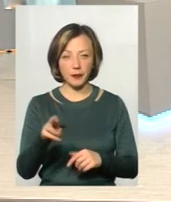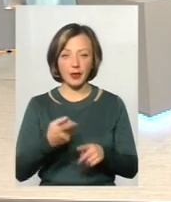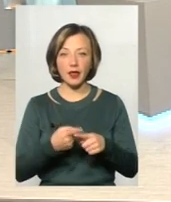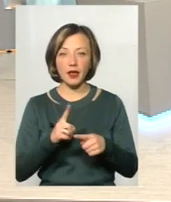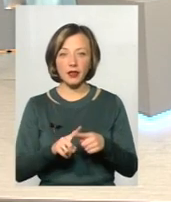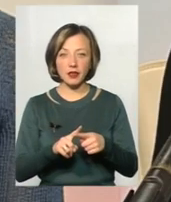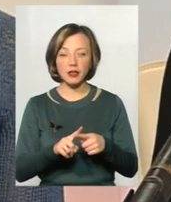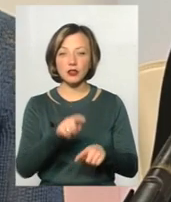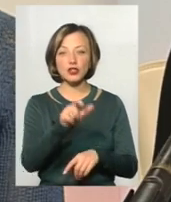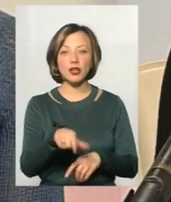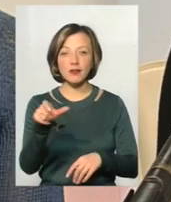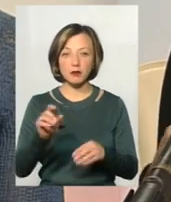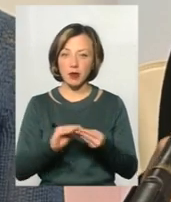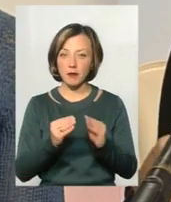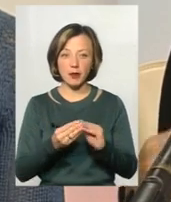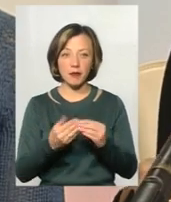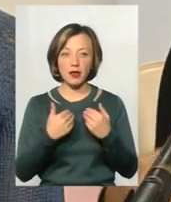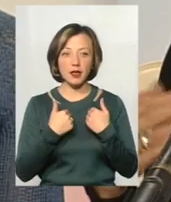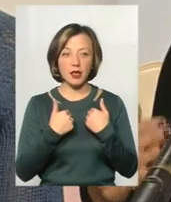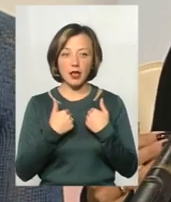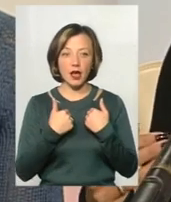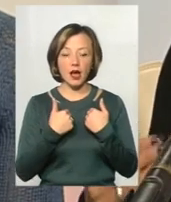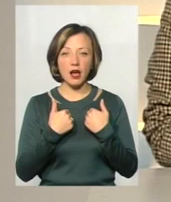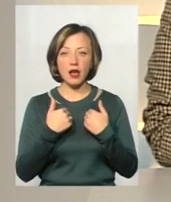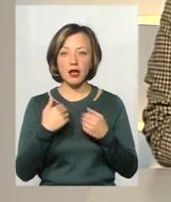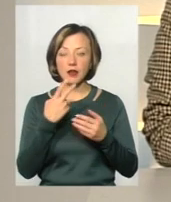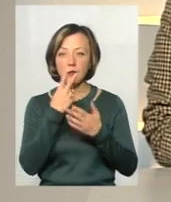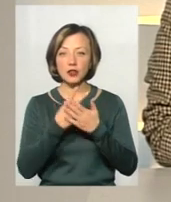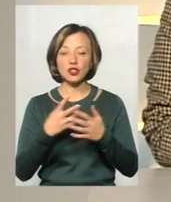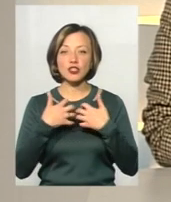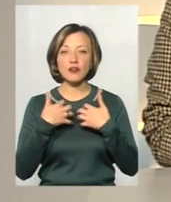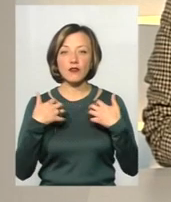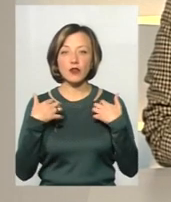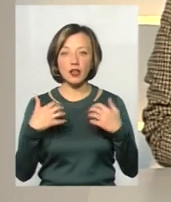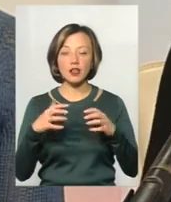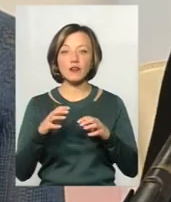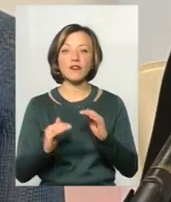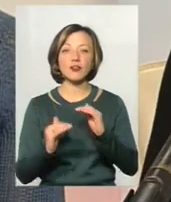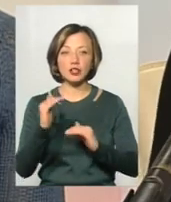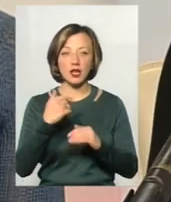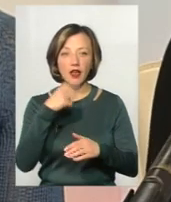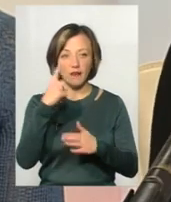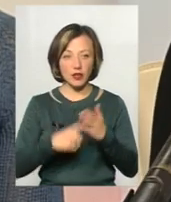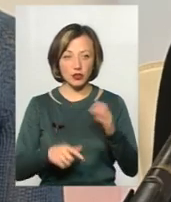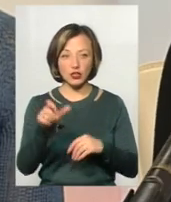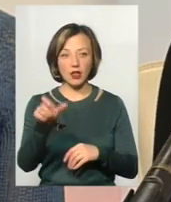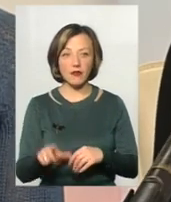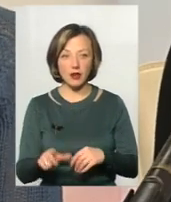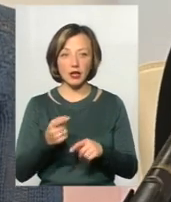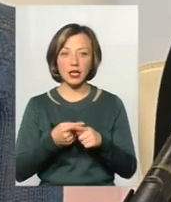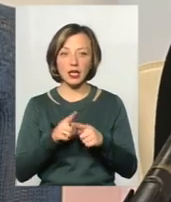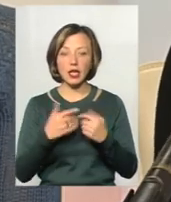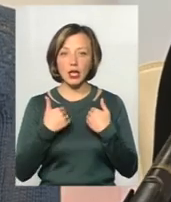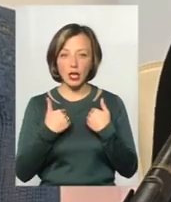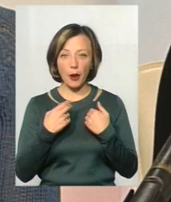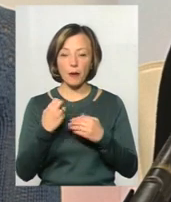это человеческая проблема. Я не ставлю животное выше человека, потому что человек выше животного. Я человек верующий. Вот, и я